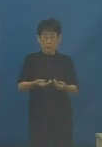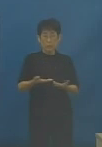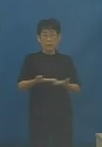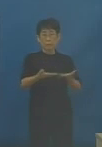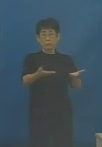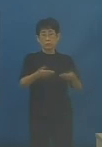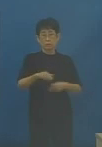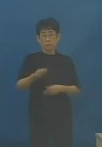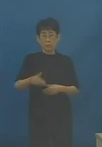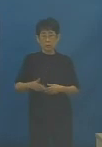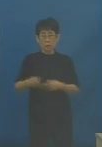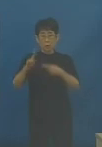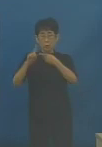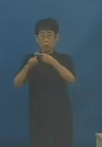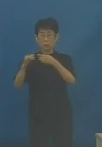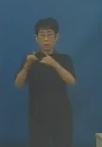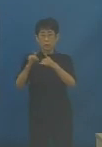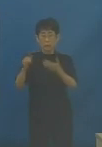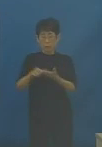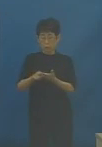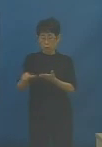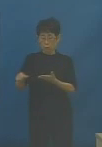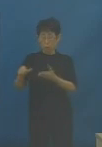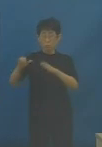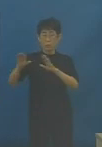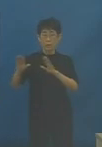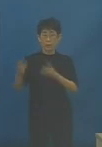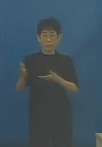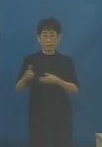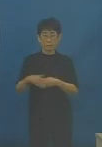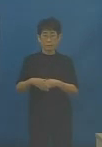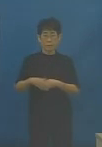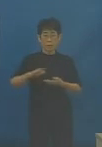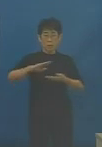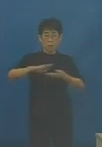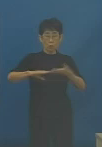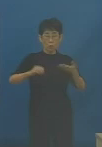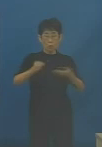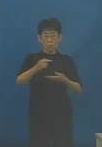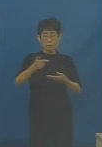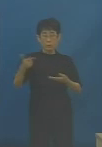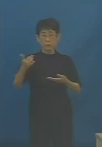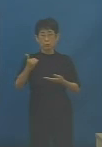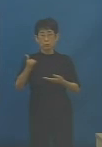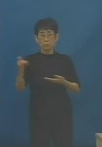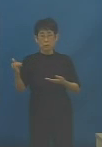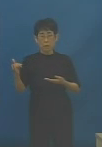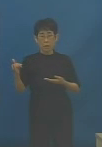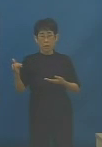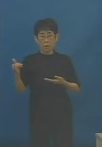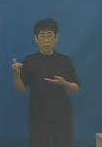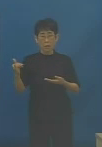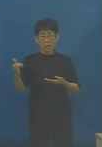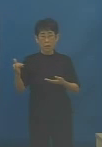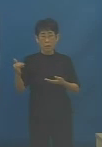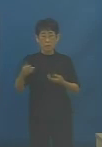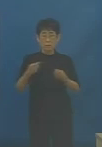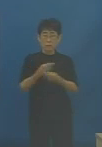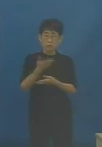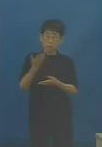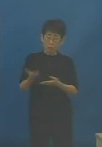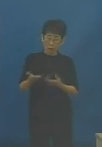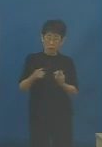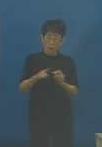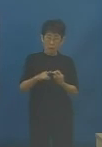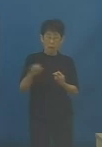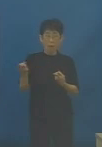陽性者としての登録ではないということで、濃厚接触者としての登録になるのかという点と、あと、まあ、ハ